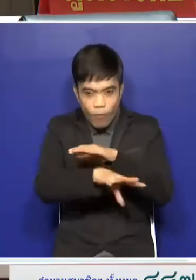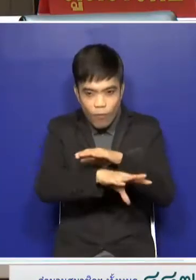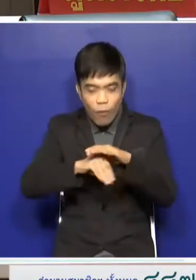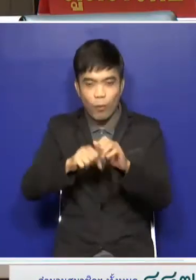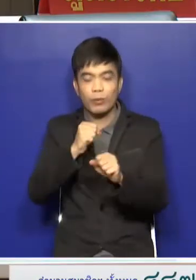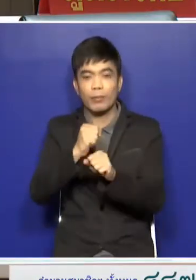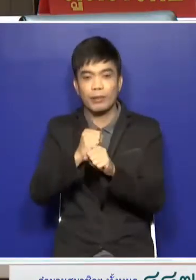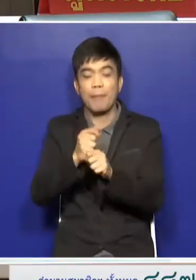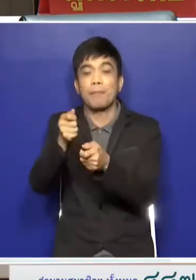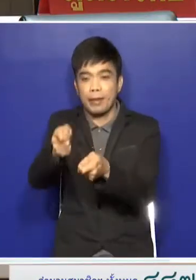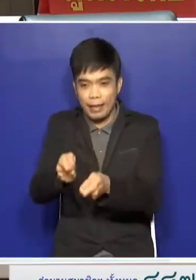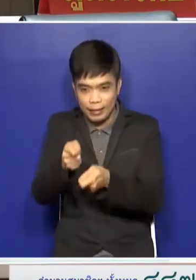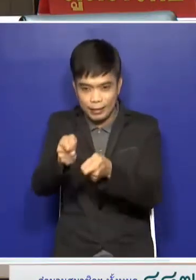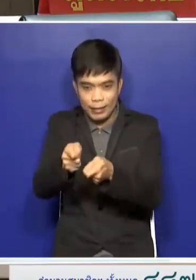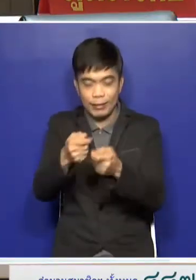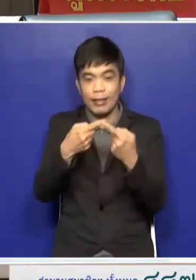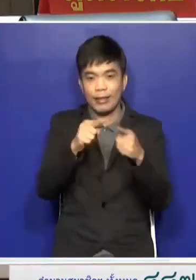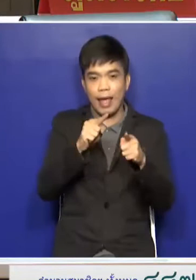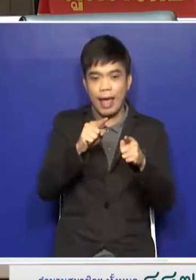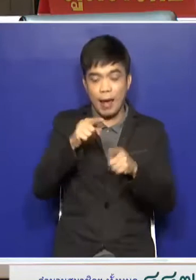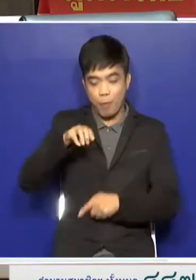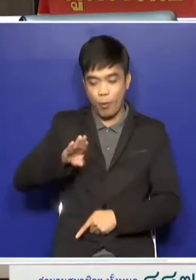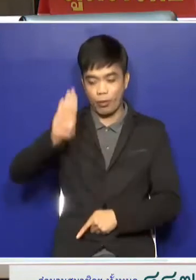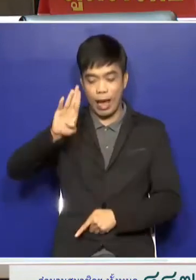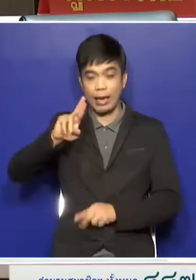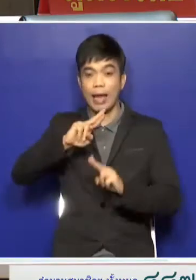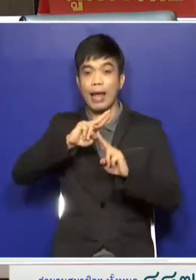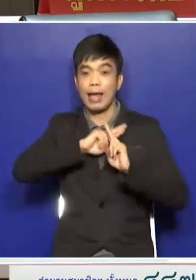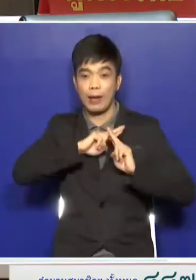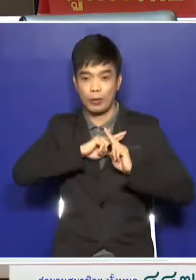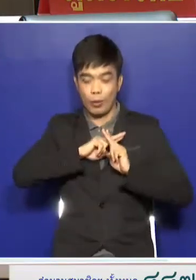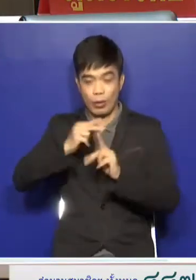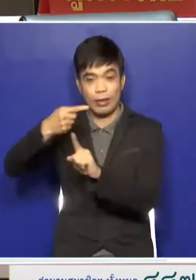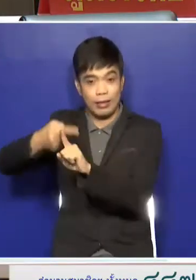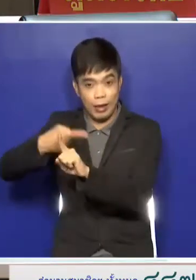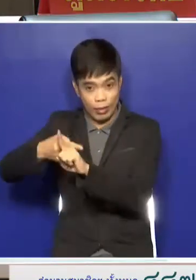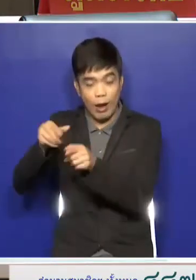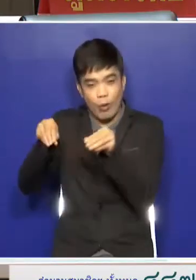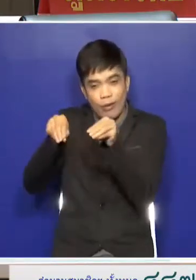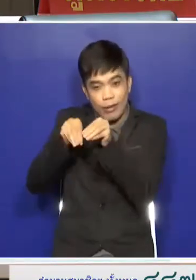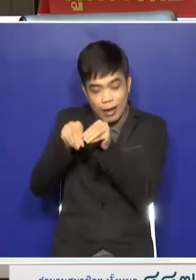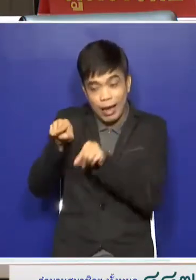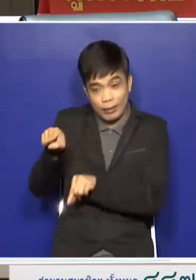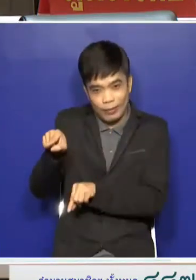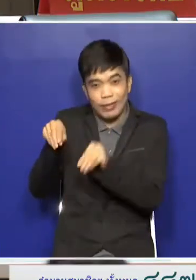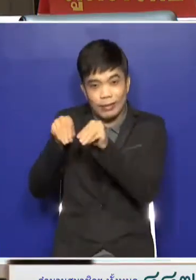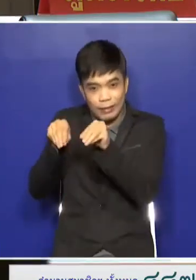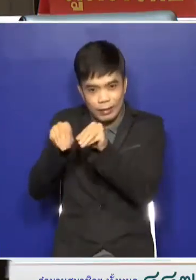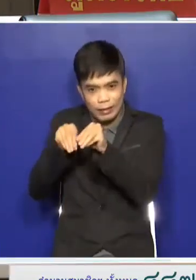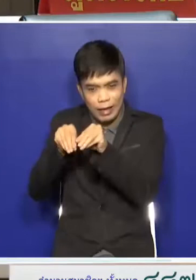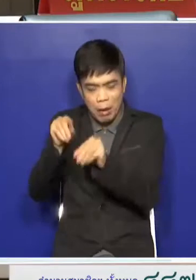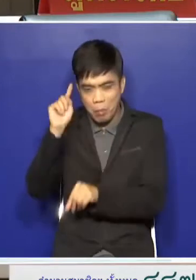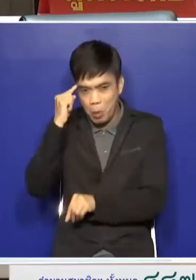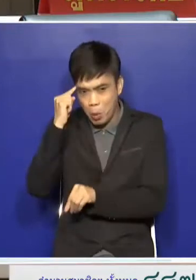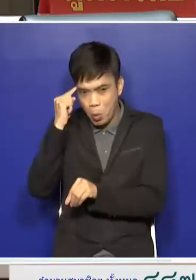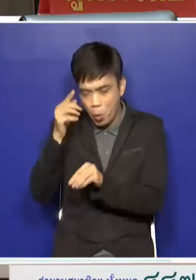ตรแต่เนื่องจากเอกชนที่เช่าอยู่ข้างเคียงนั้นไม่ทราบว่ามีการล่วงล้ำ